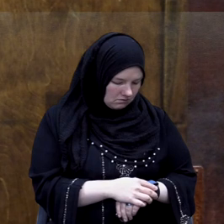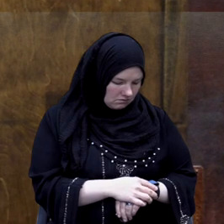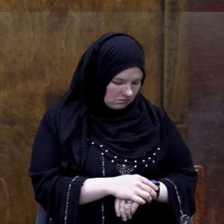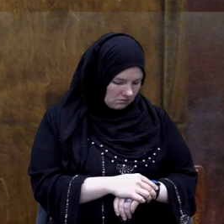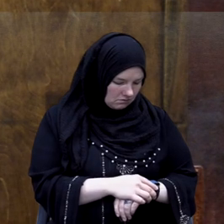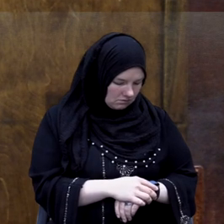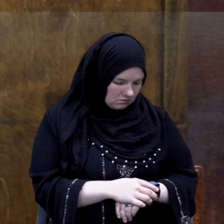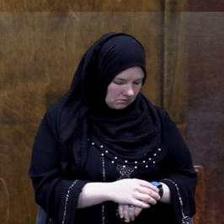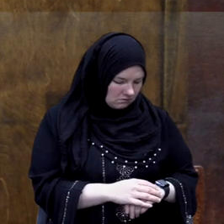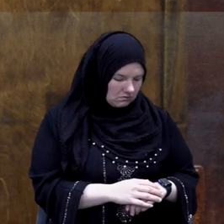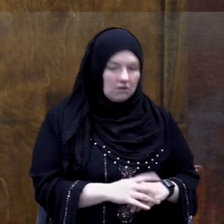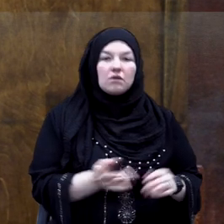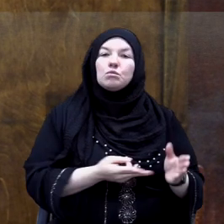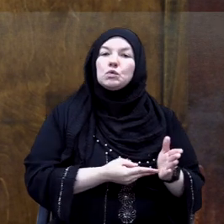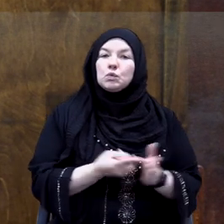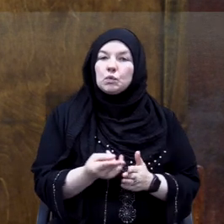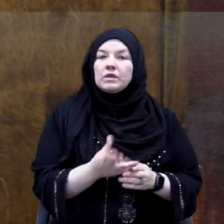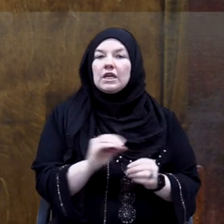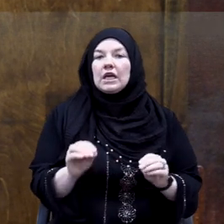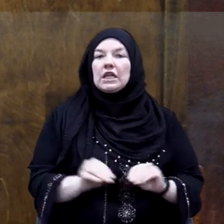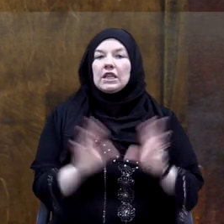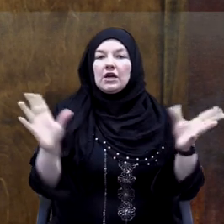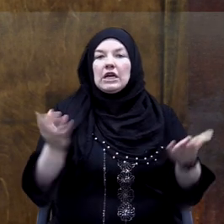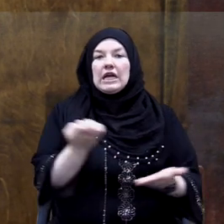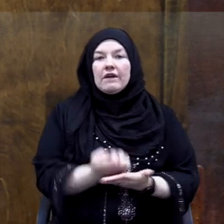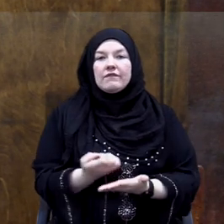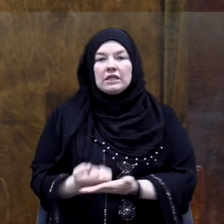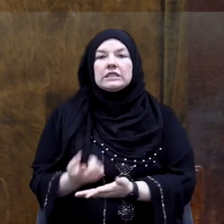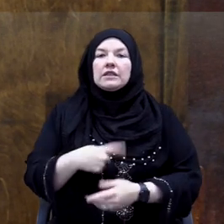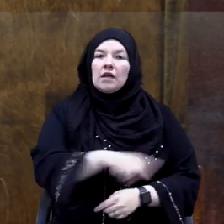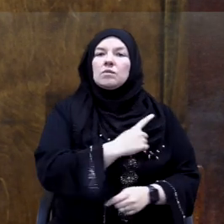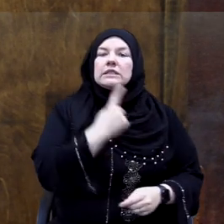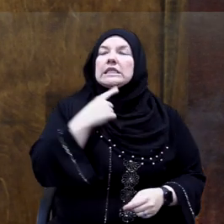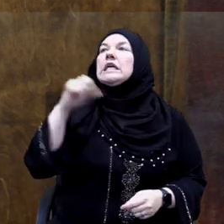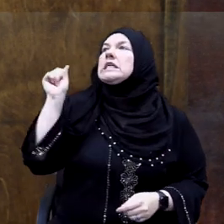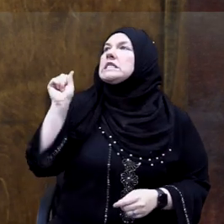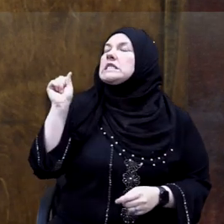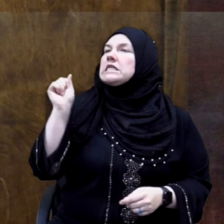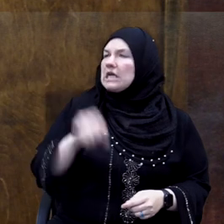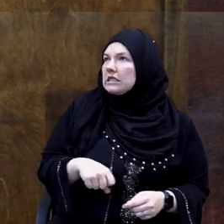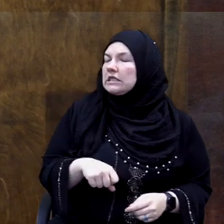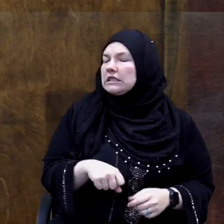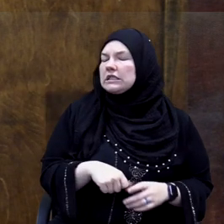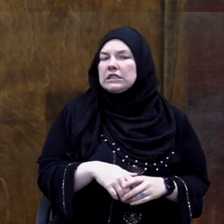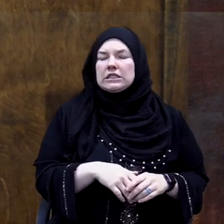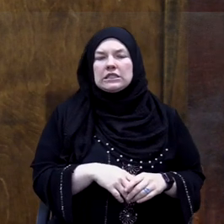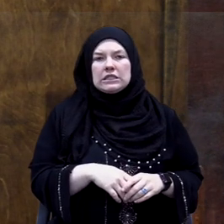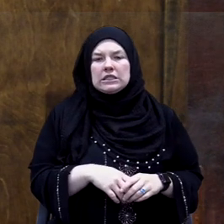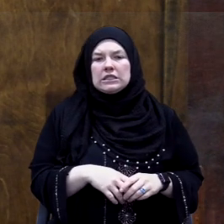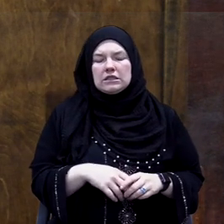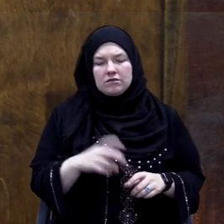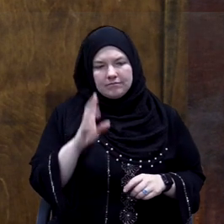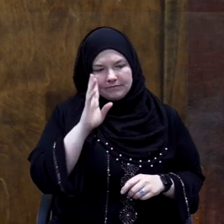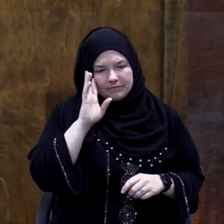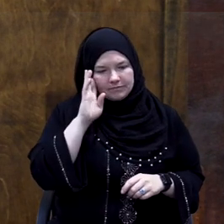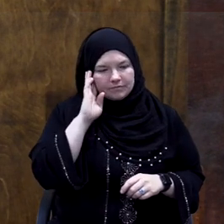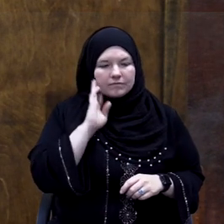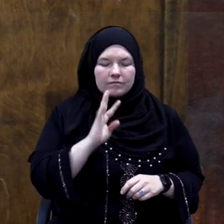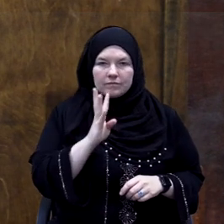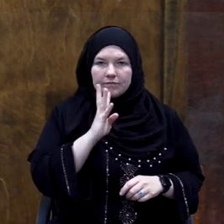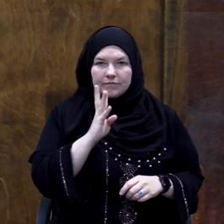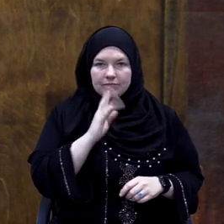truth and clear evidence? They will say, yes. وَلَكِنْ حَقَّتْ كَلِمَةُ الْعَذَابِ